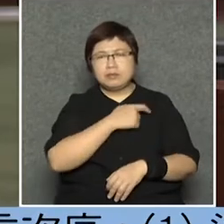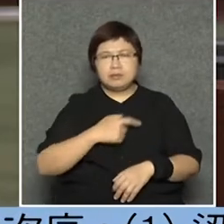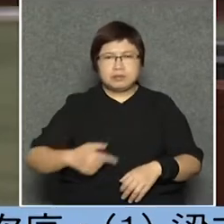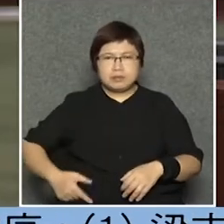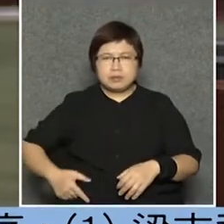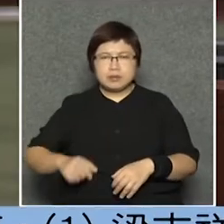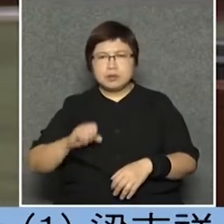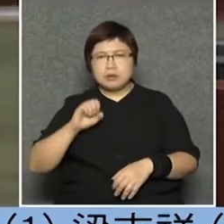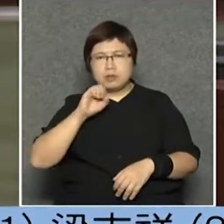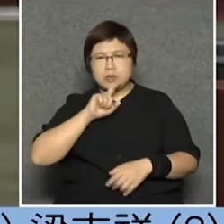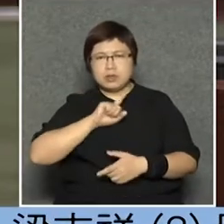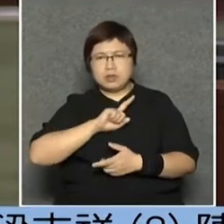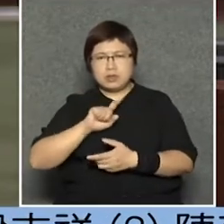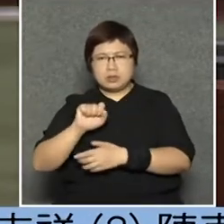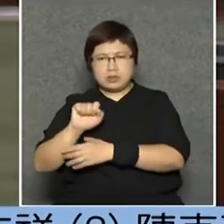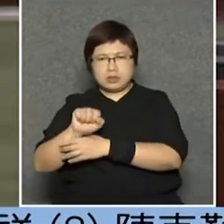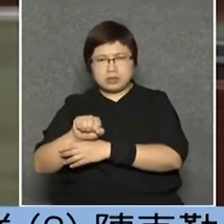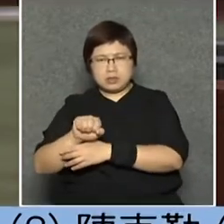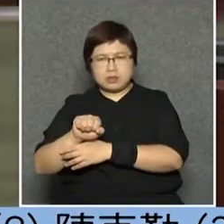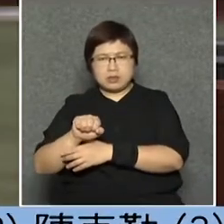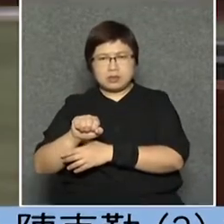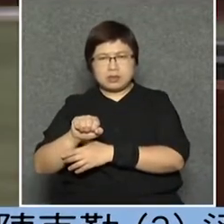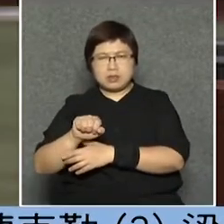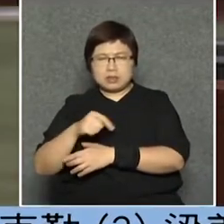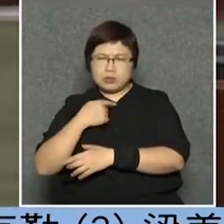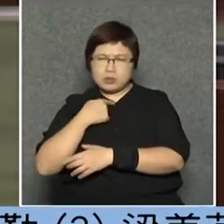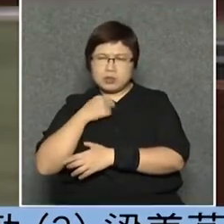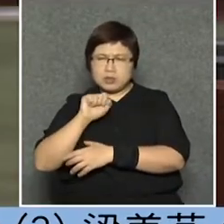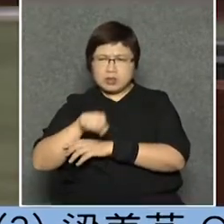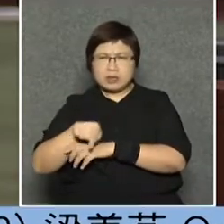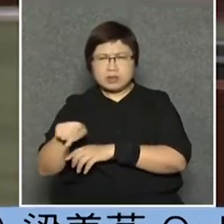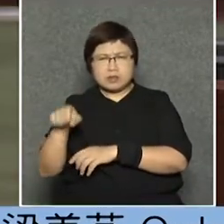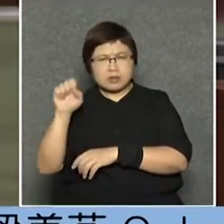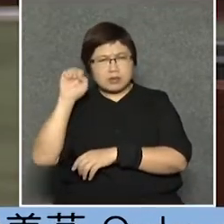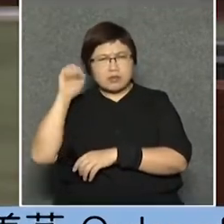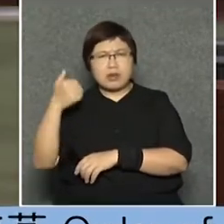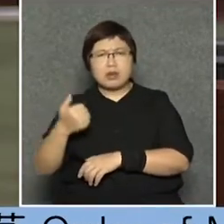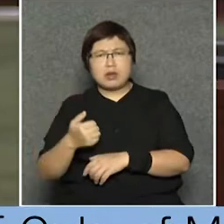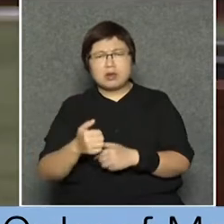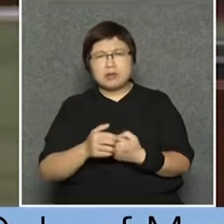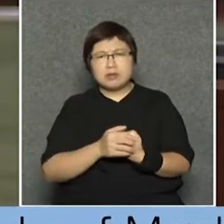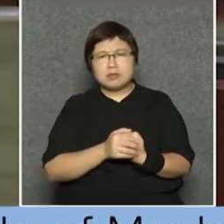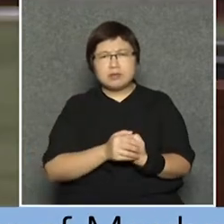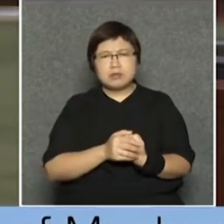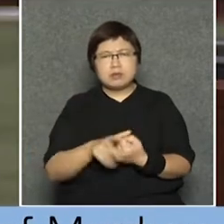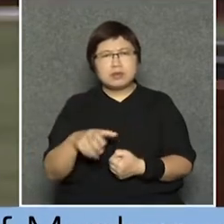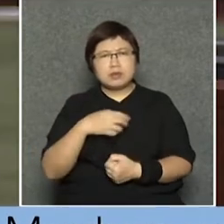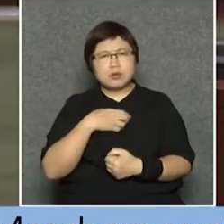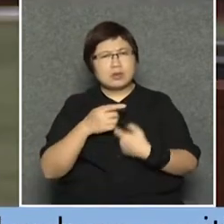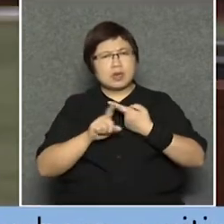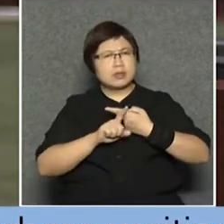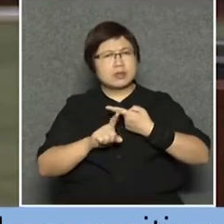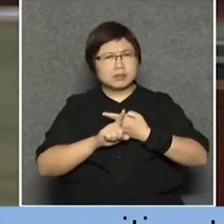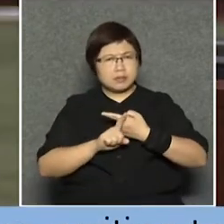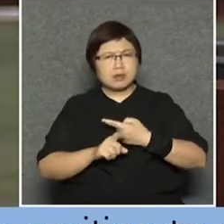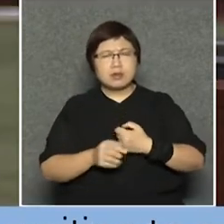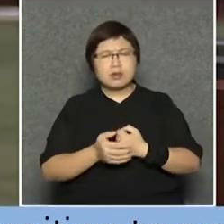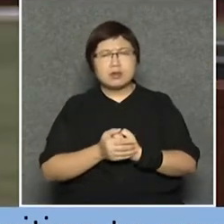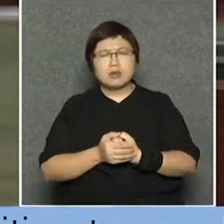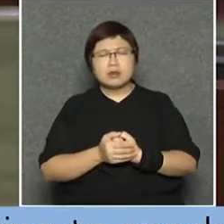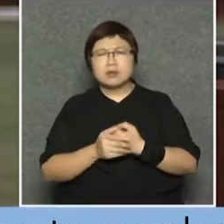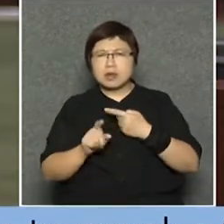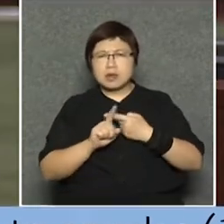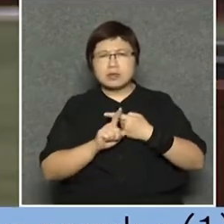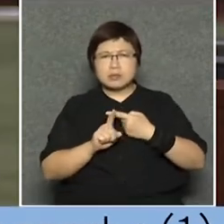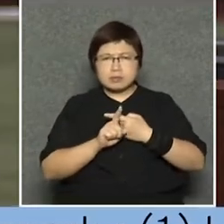講咧，就其實佢哋應該贊成，佢應該贊成呢個議案嘅。個原因係咩？就係話，他覺得是危險的嘛，危險的時